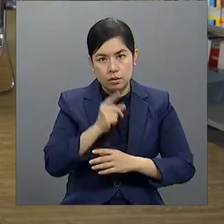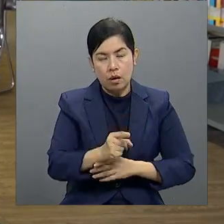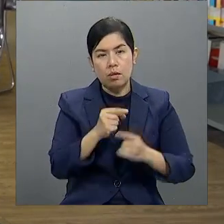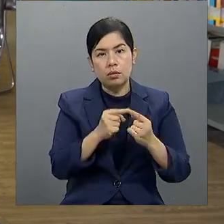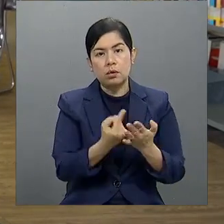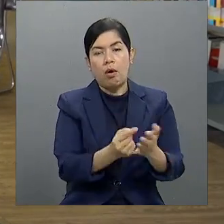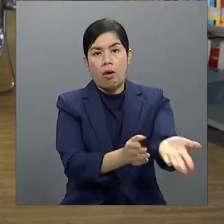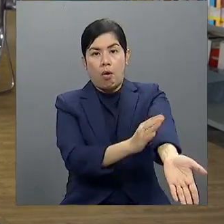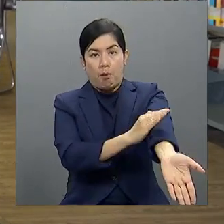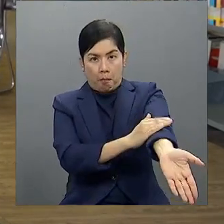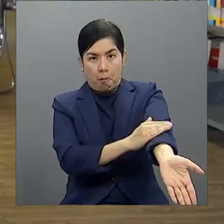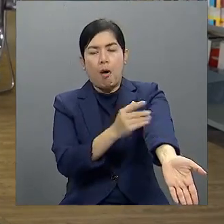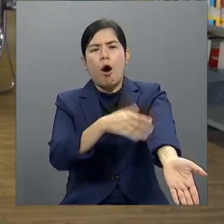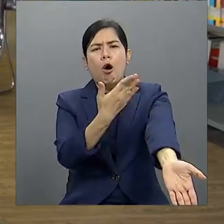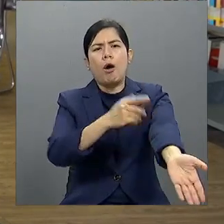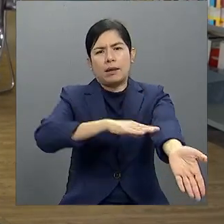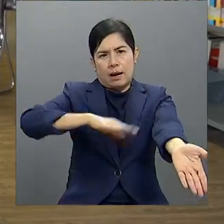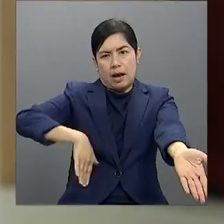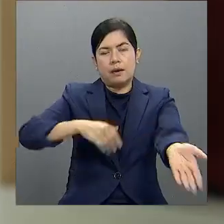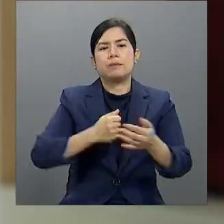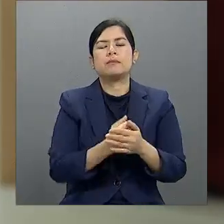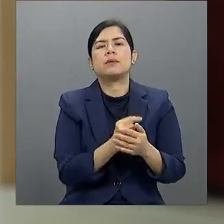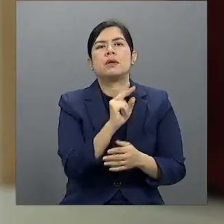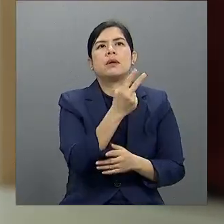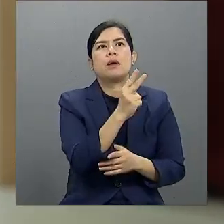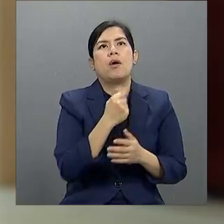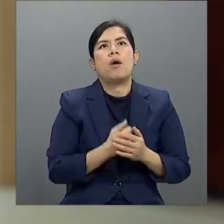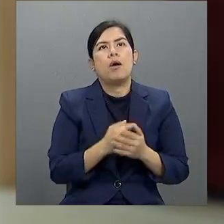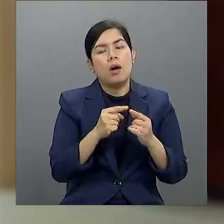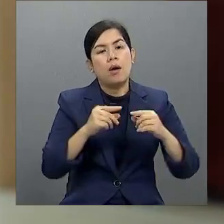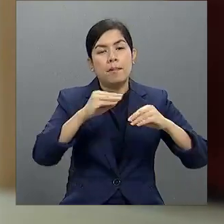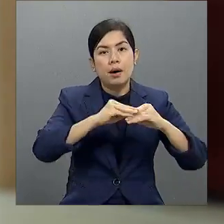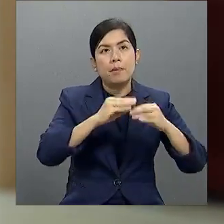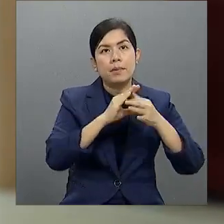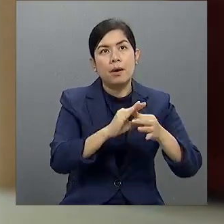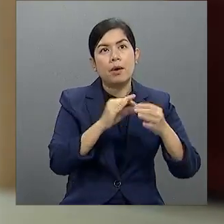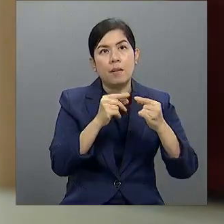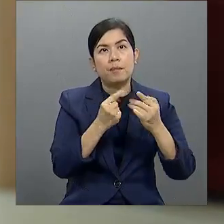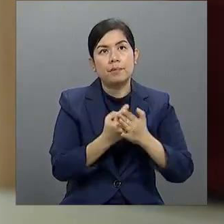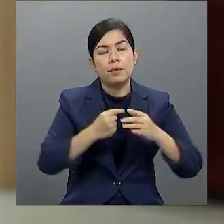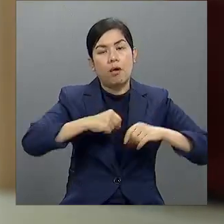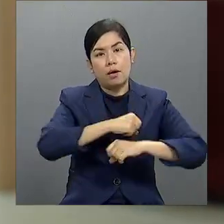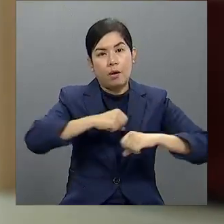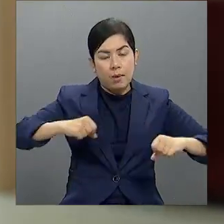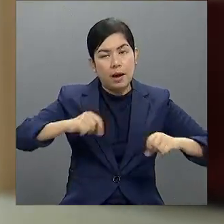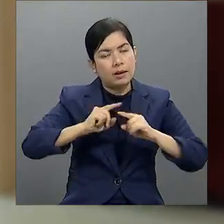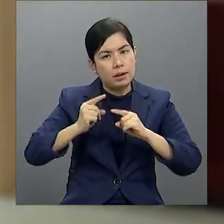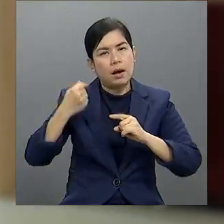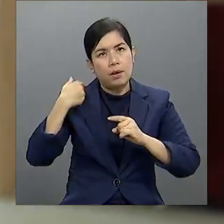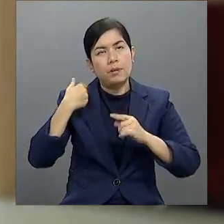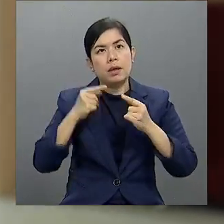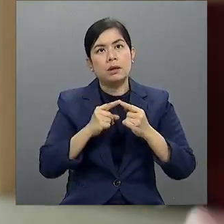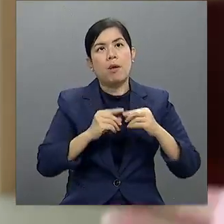ายเงี้ย ถูกต้องค่ะก็แนะนำยืดก่อนและหลังออกกำลังกายอาจจะเสริม stretching ในก่อนและหลังการแอโรบิกแล้วก็การเสริม